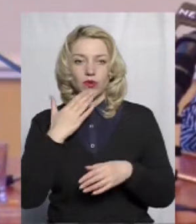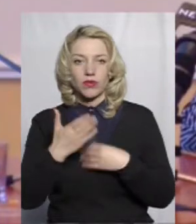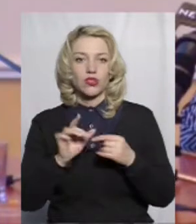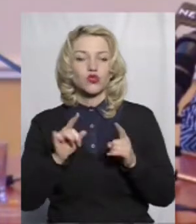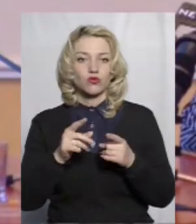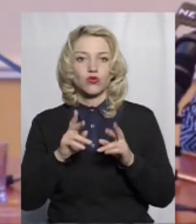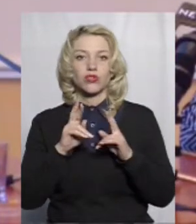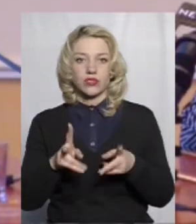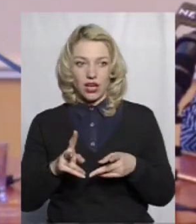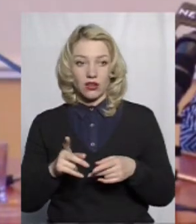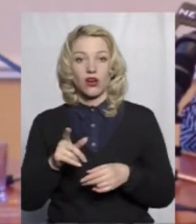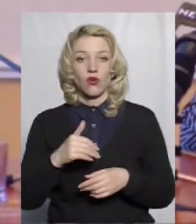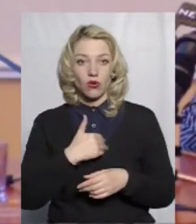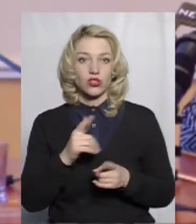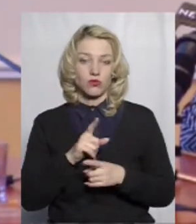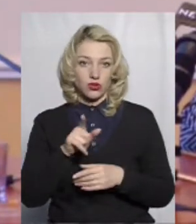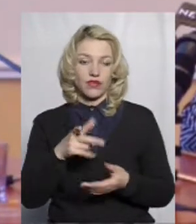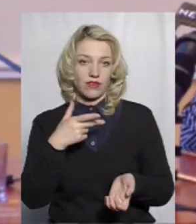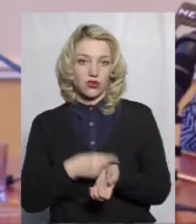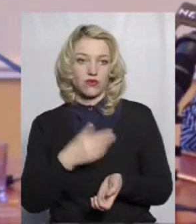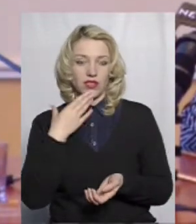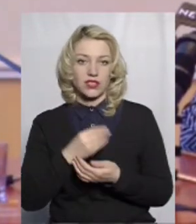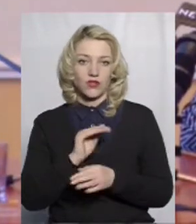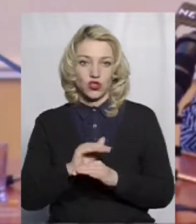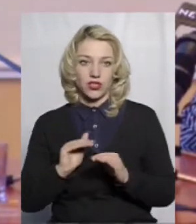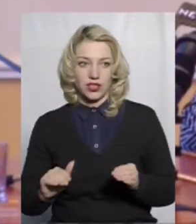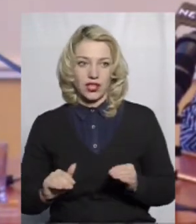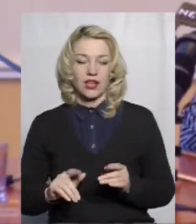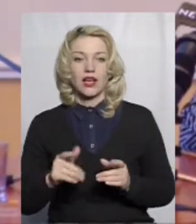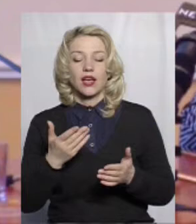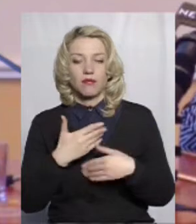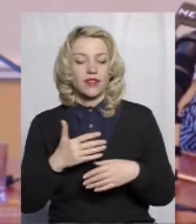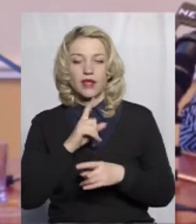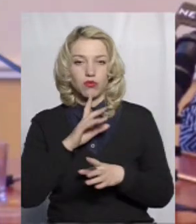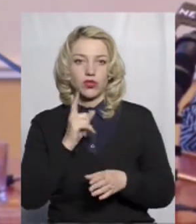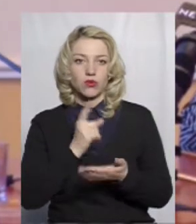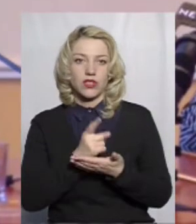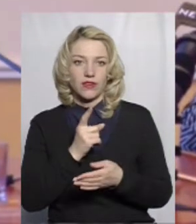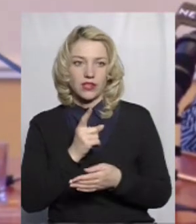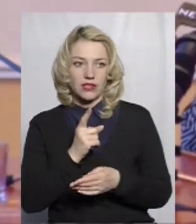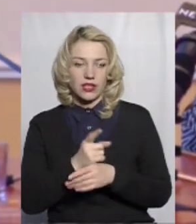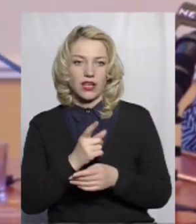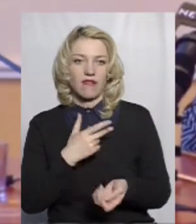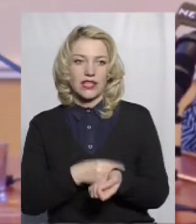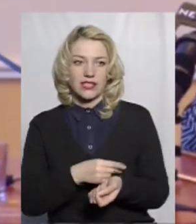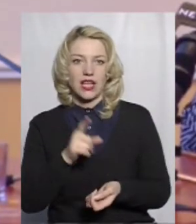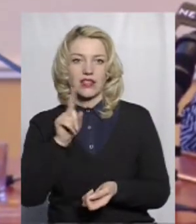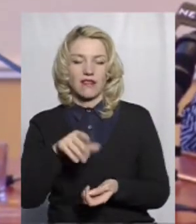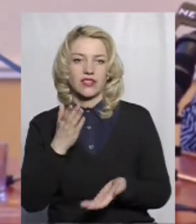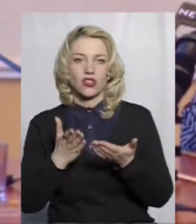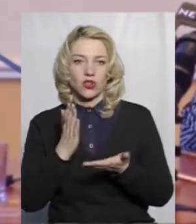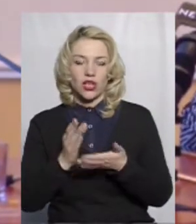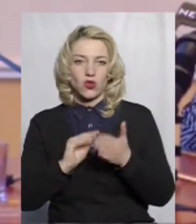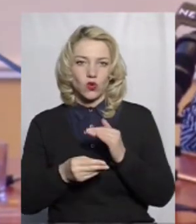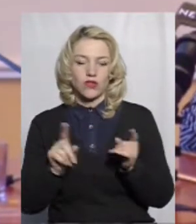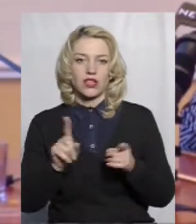чому і як. Хочемо, щоб ви вакцинували своїх дітей. Не будемо забороняти вакцинацію, навіть як є